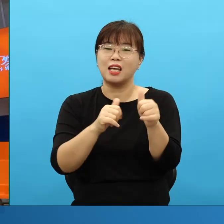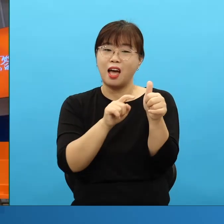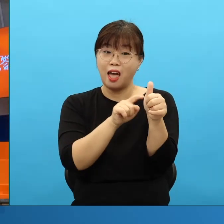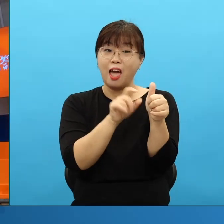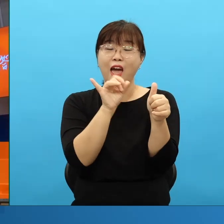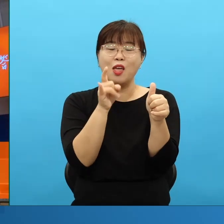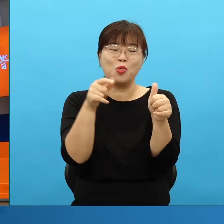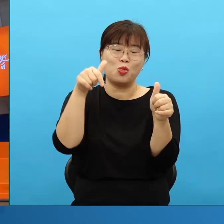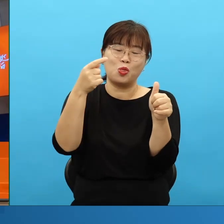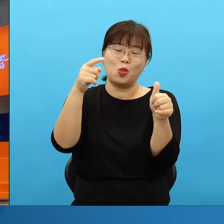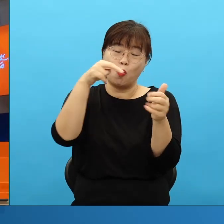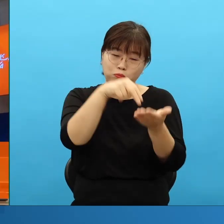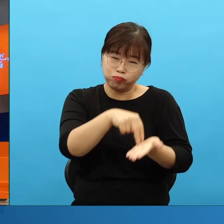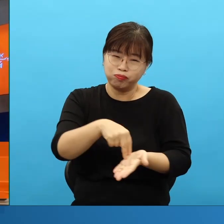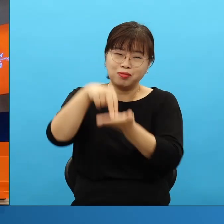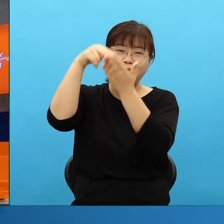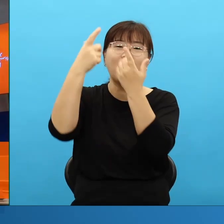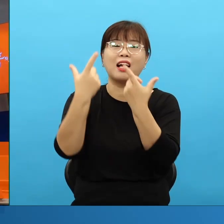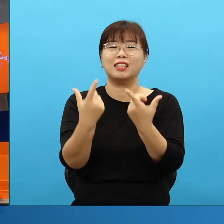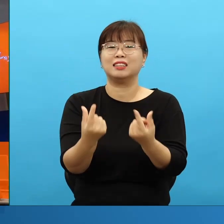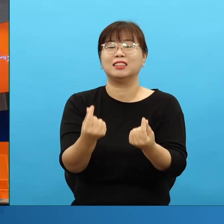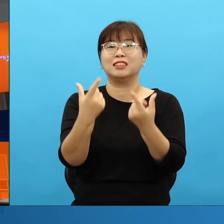선지자 에녹같이